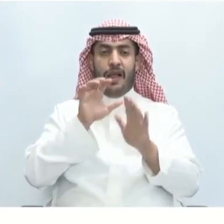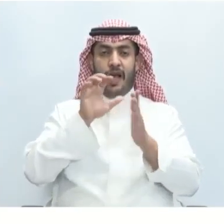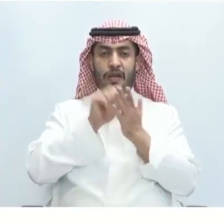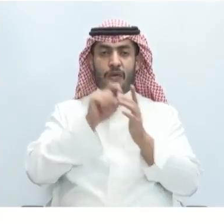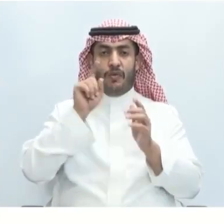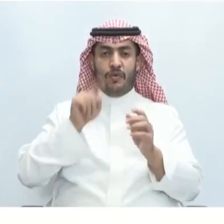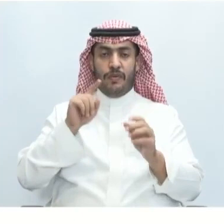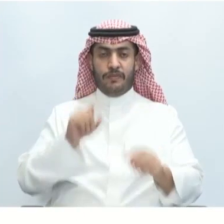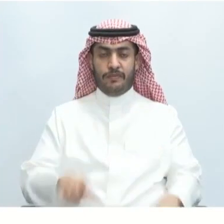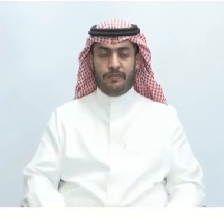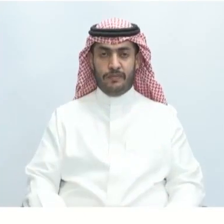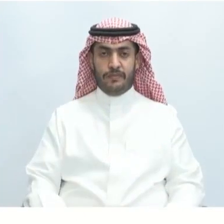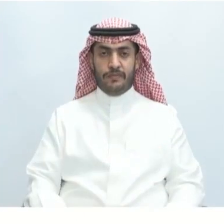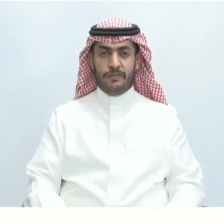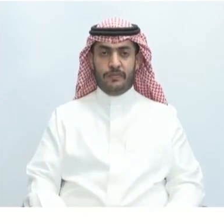اليوميه